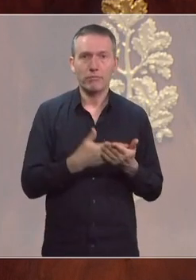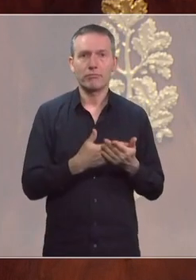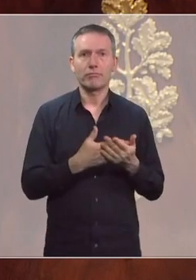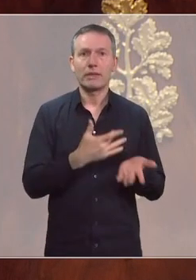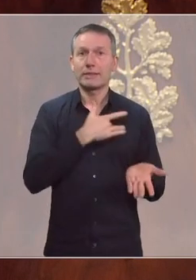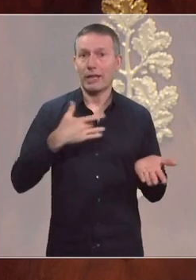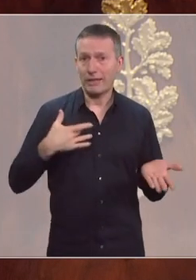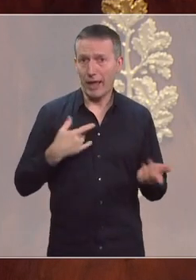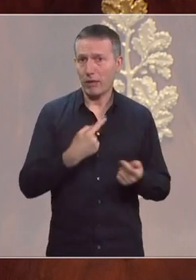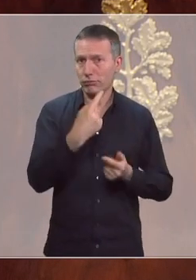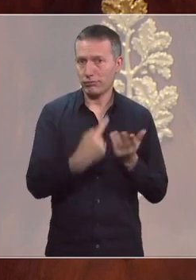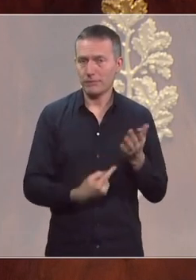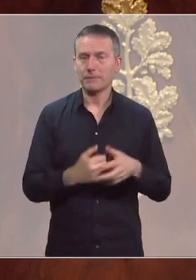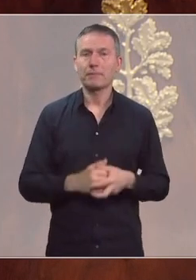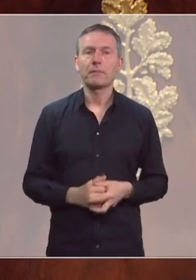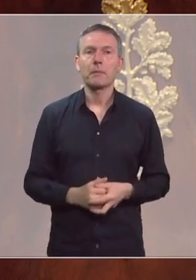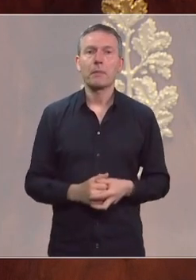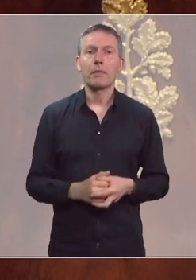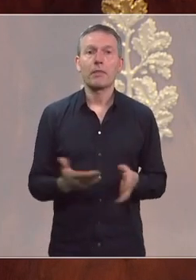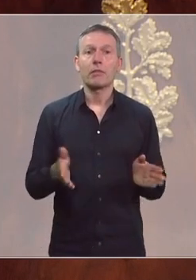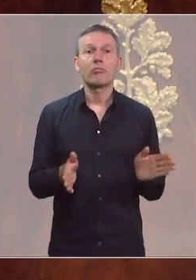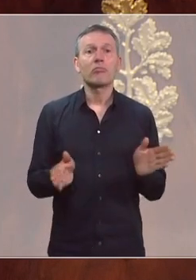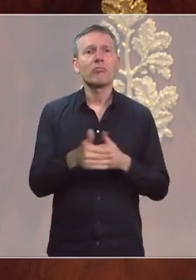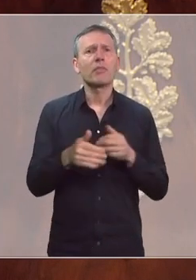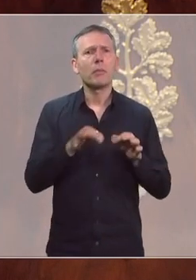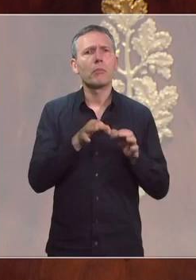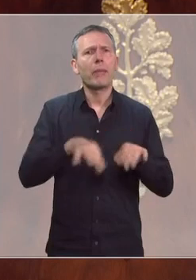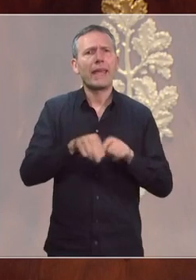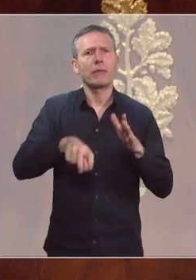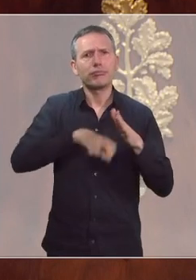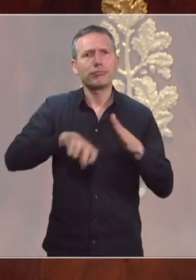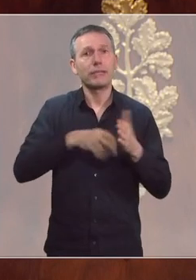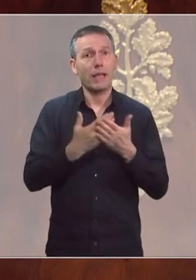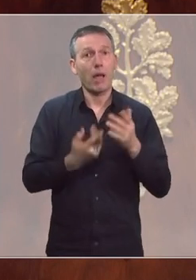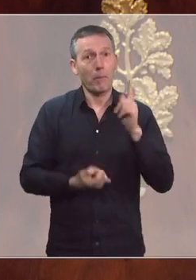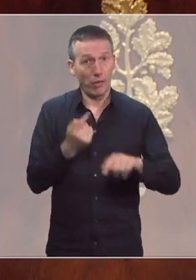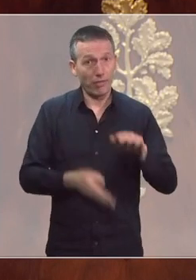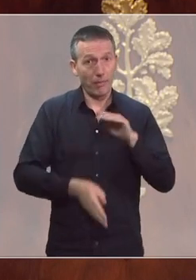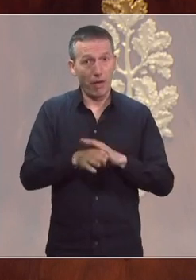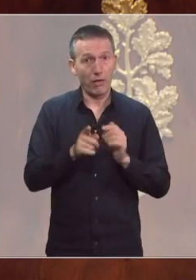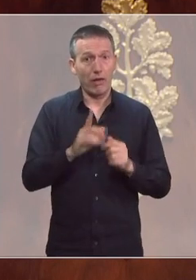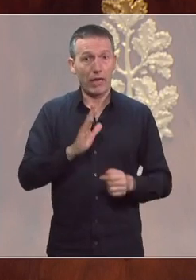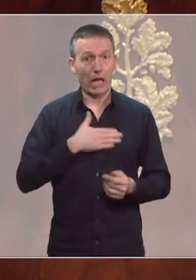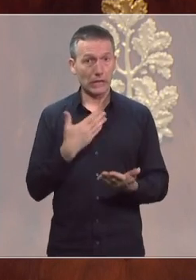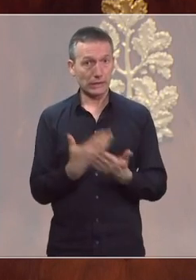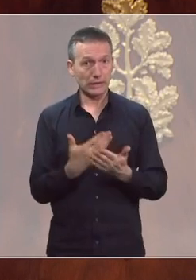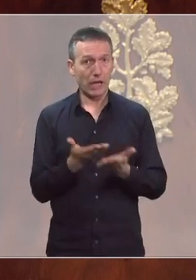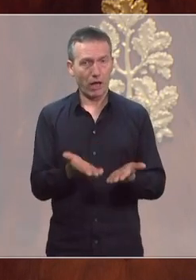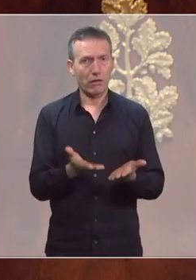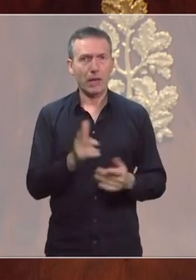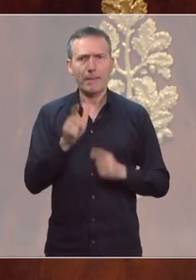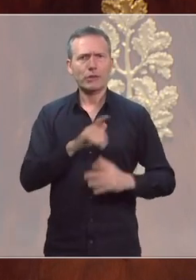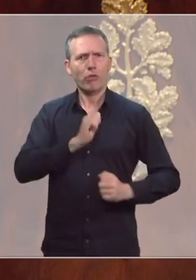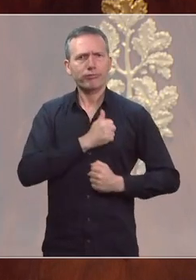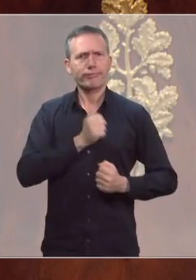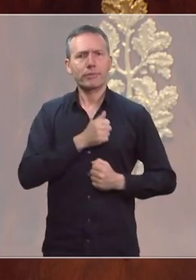raisons sanitaires, y compris. Le confinement généralisé du pays était un impératif. Grâce à lui, grâce au sens du devoir de celles